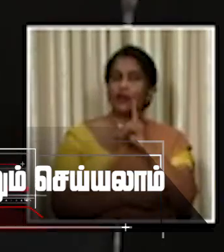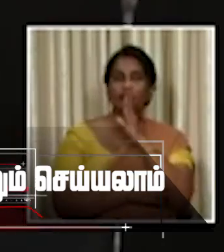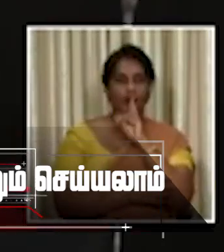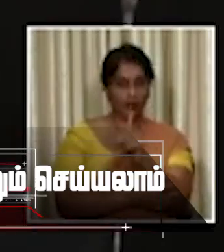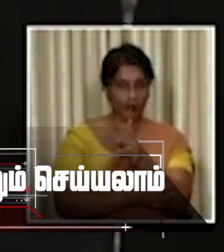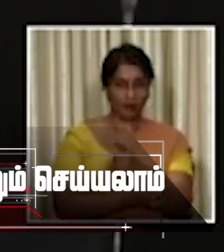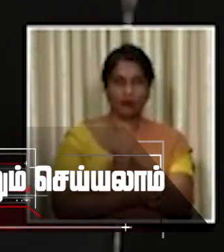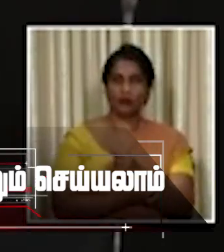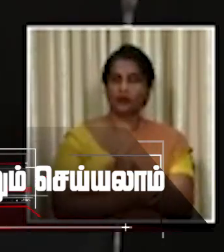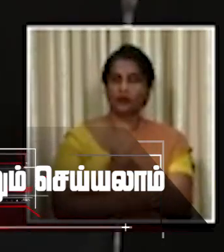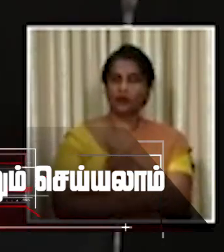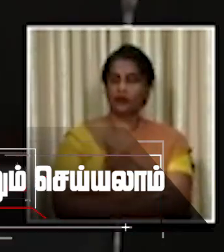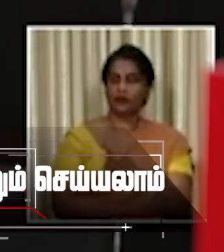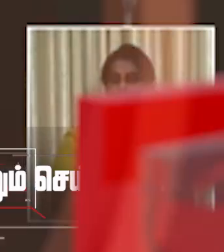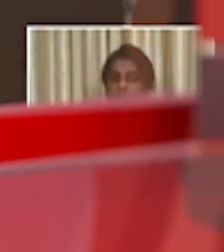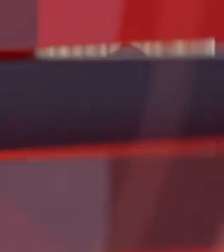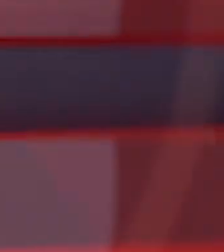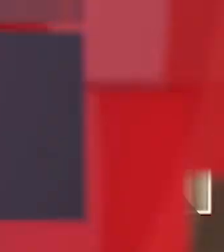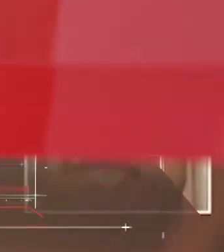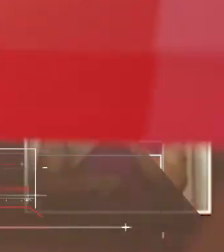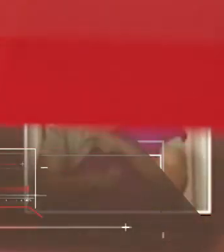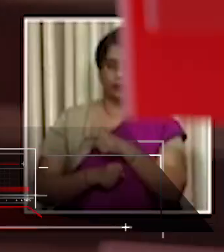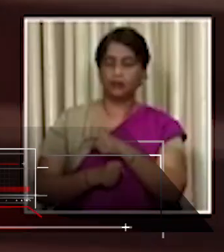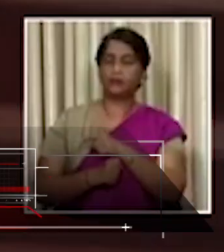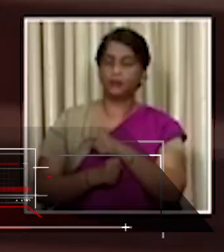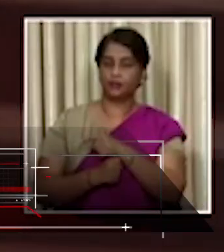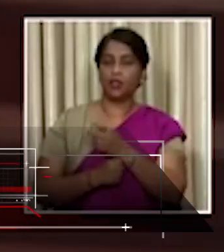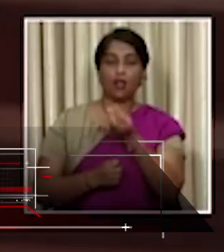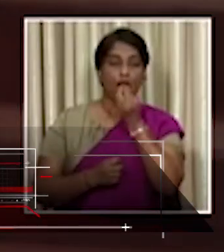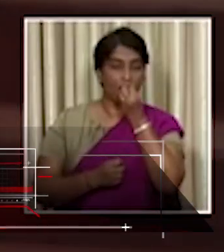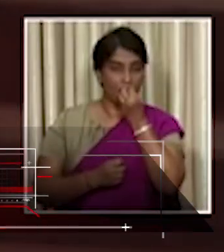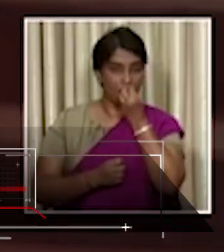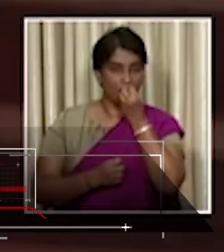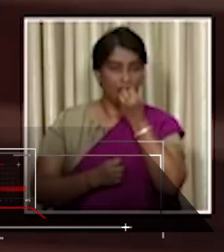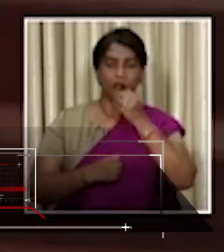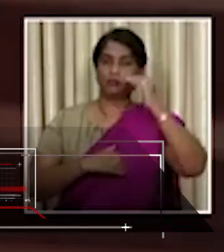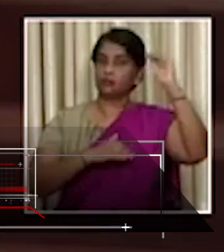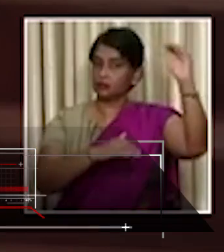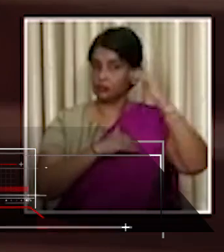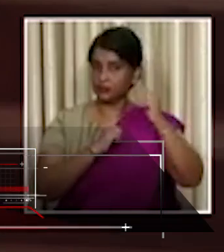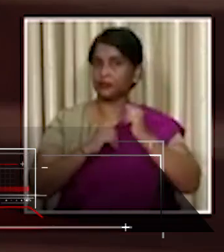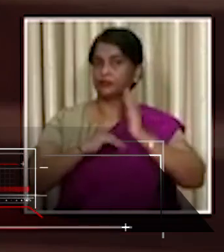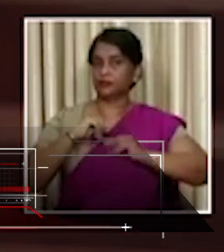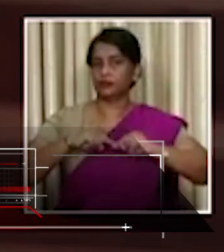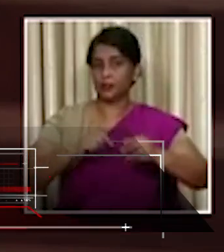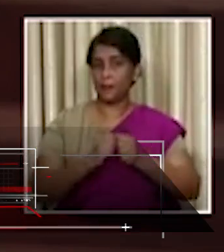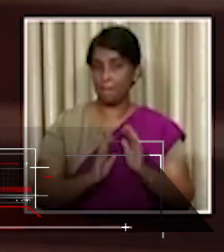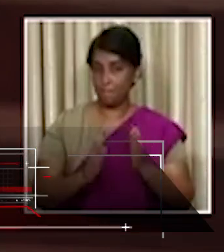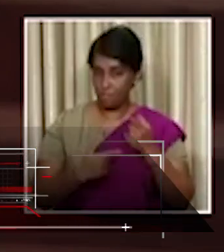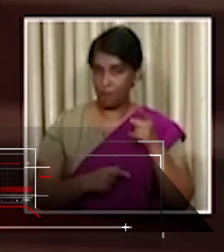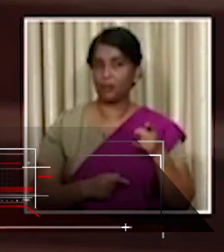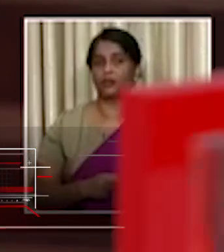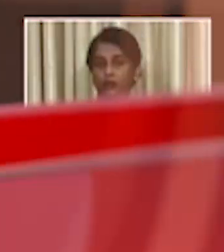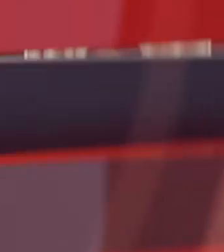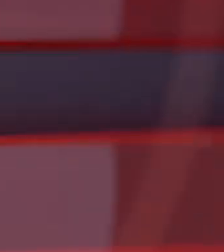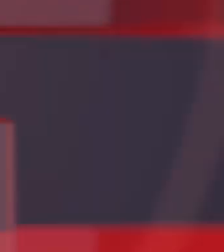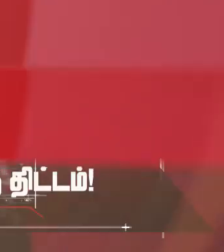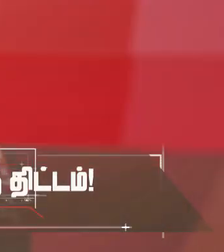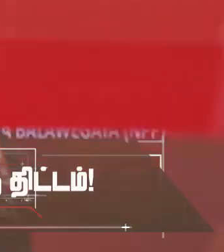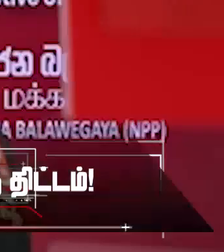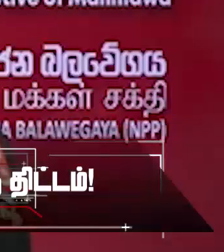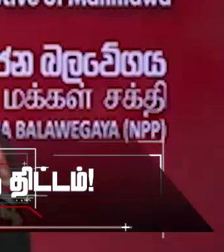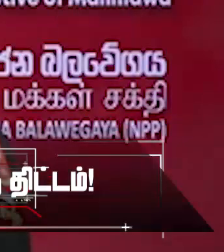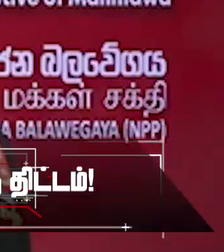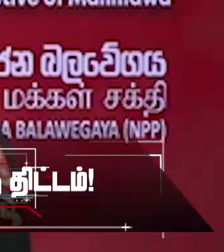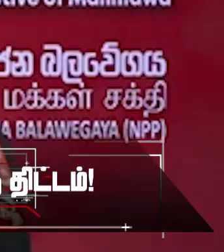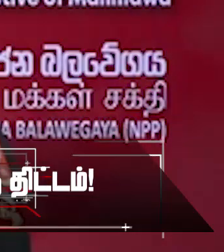வேண்டுமானாலும் செய்யலாம் அரசாங்கம் அனுமதி கணக்கு வாக்கு பணம் குறித்து அரசாங்கத்தின் உரிமை நளிந்த ஜெயதீச விளக்கம்